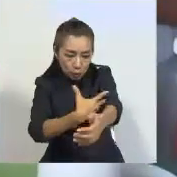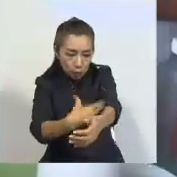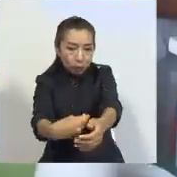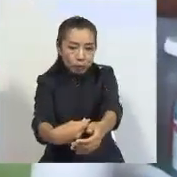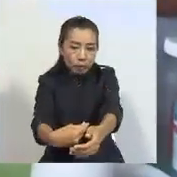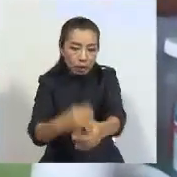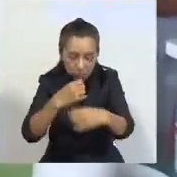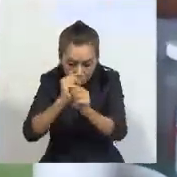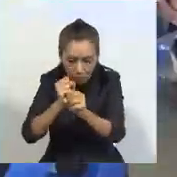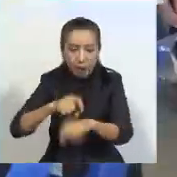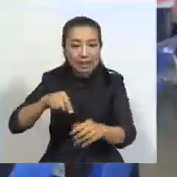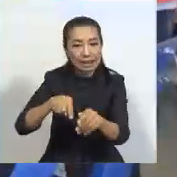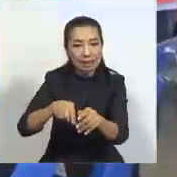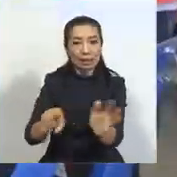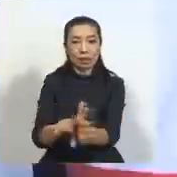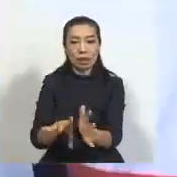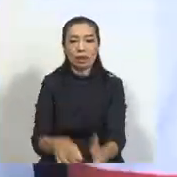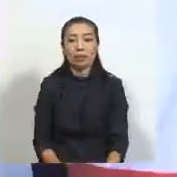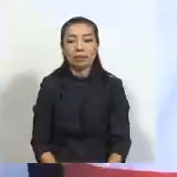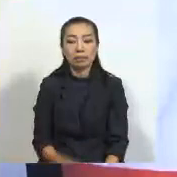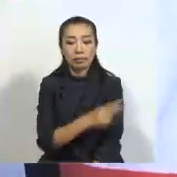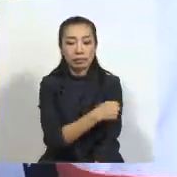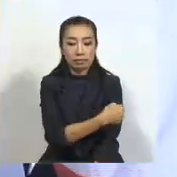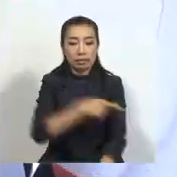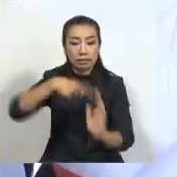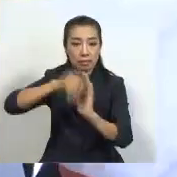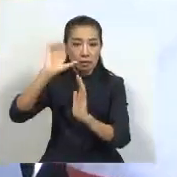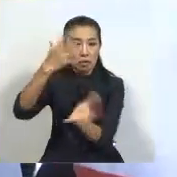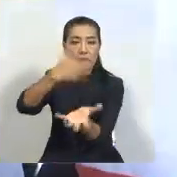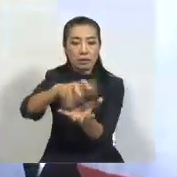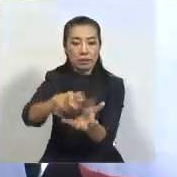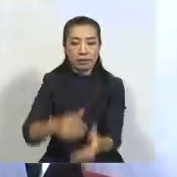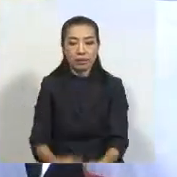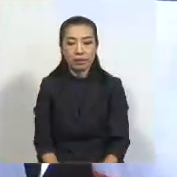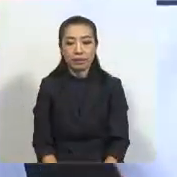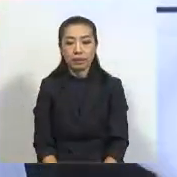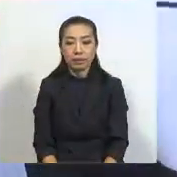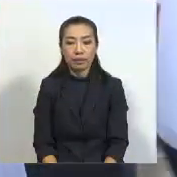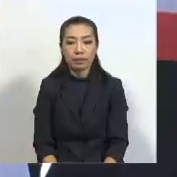อนสุดท้ายค่ะฟังเสียงนายแพทย์สาธารณสุขจังหวัดพิษณุโลกค่ะ